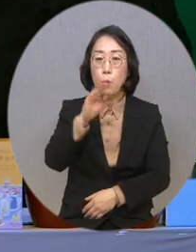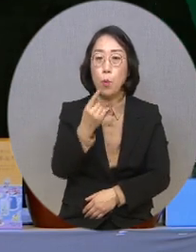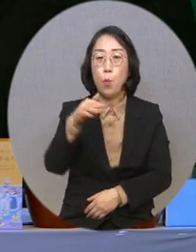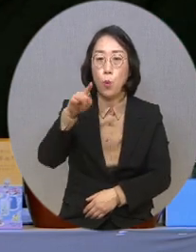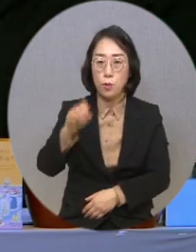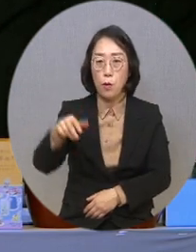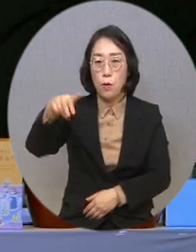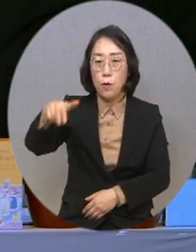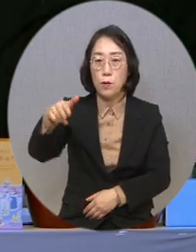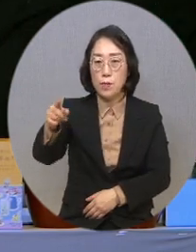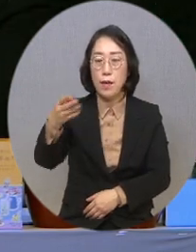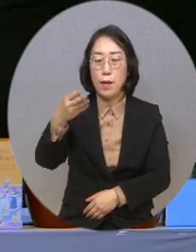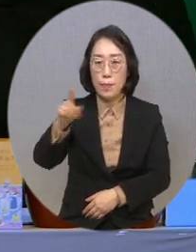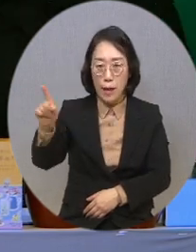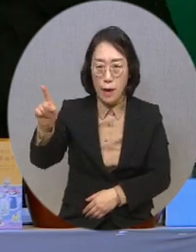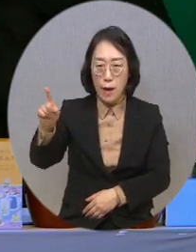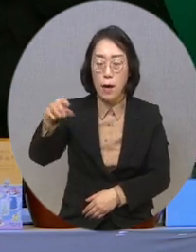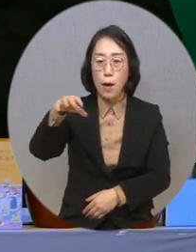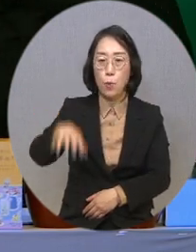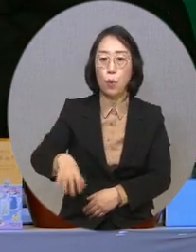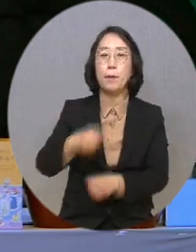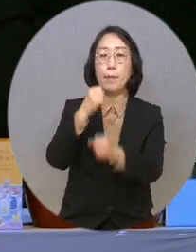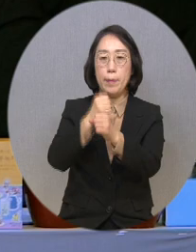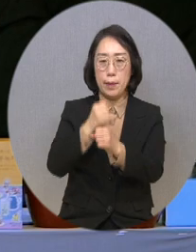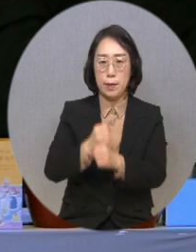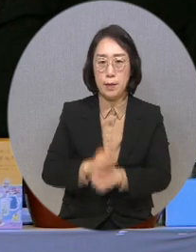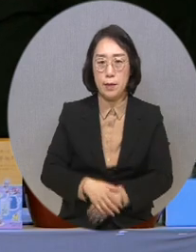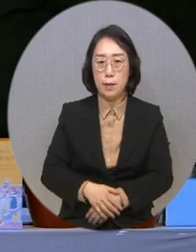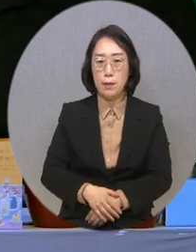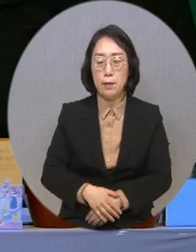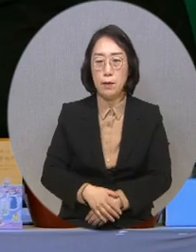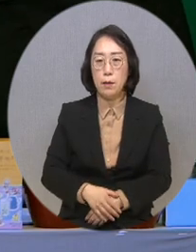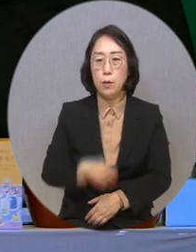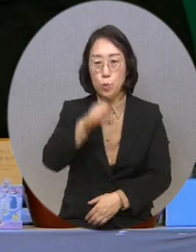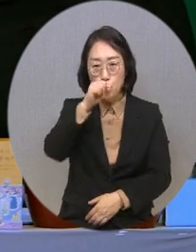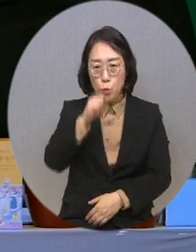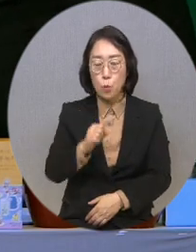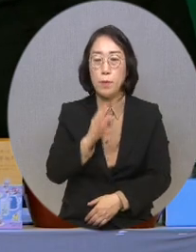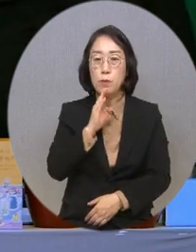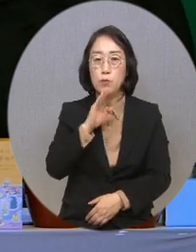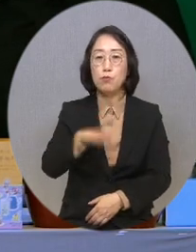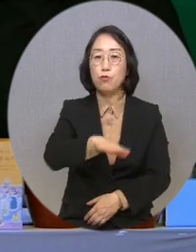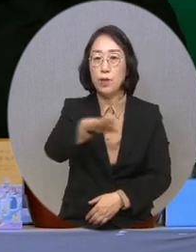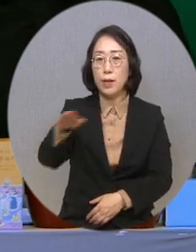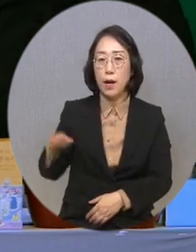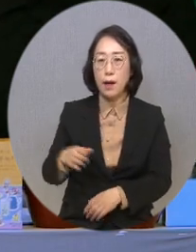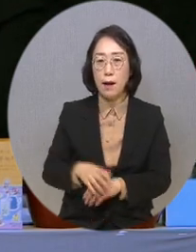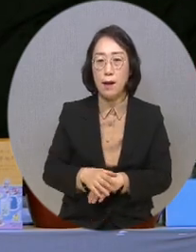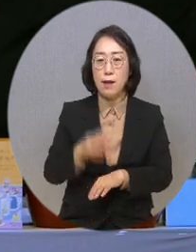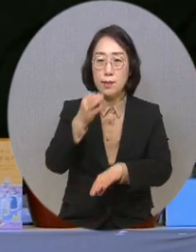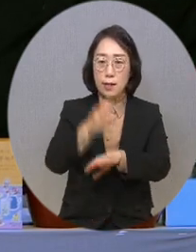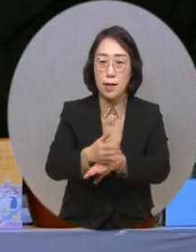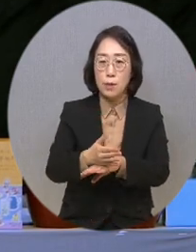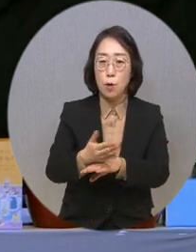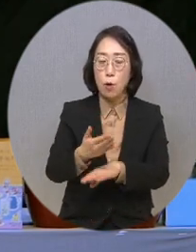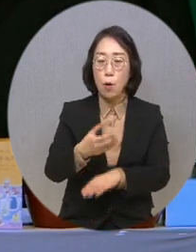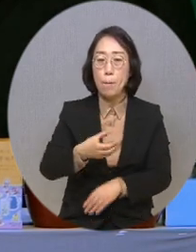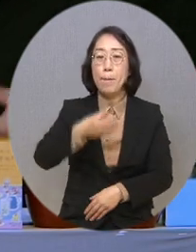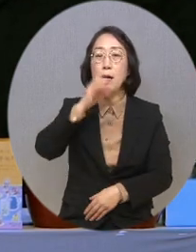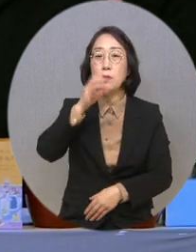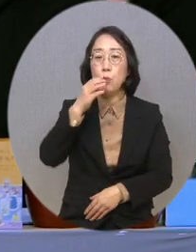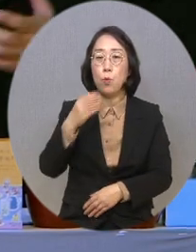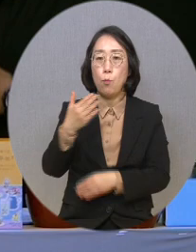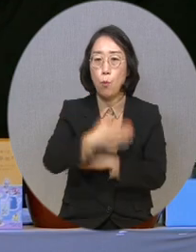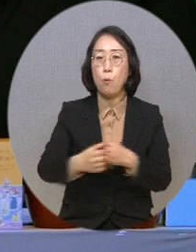나온 제품이에요. 세상에. 진짜 좋기만 하면 뭐해? 우리 소비자들이 사서 드시고 건강해져야지. 그죠? 그러죠.